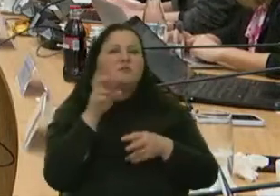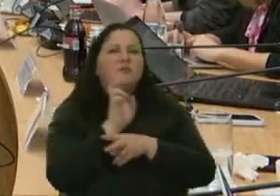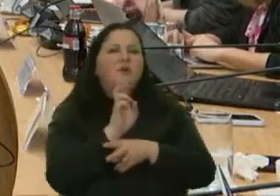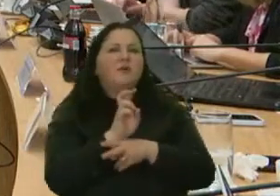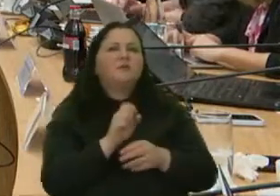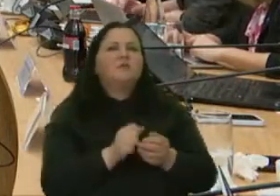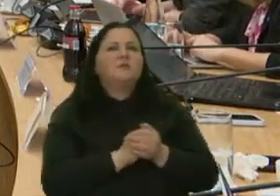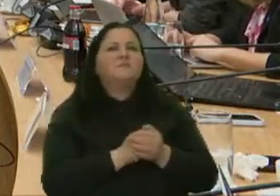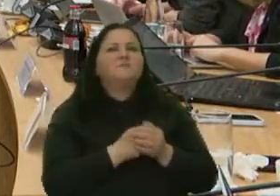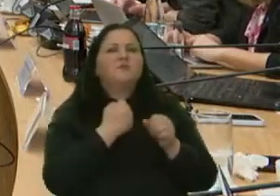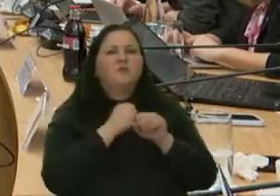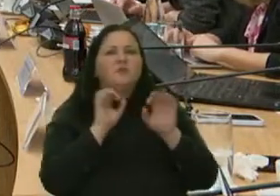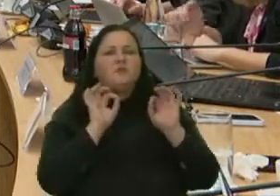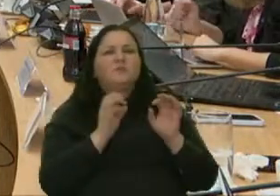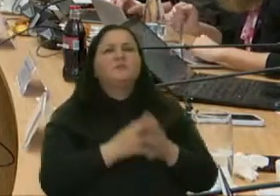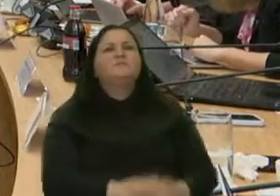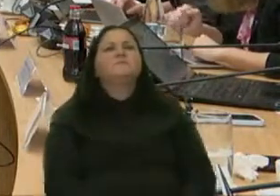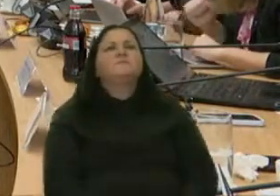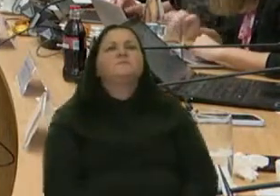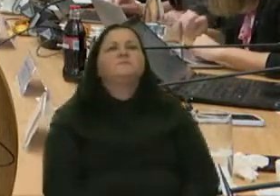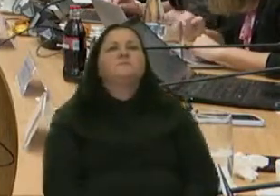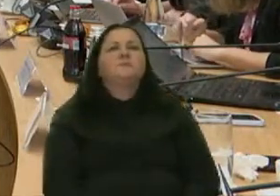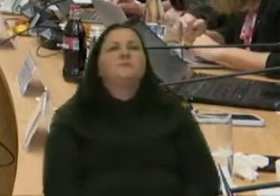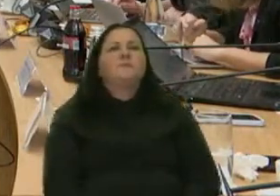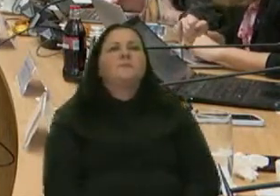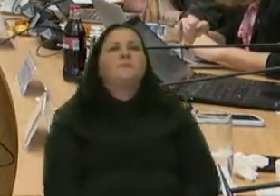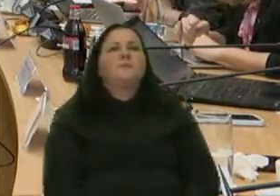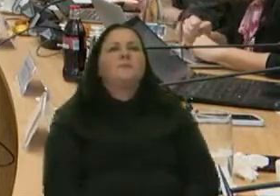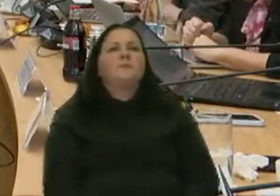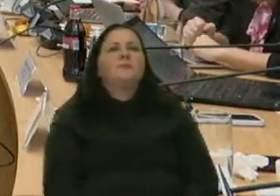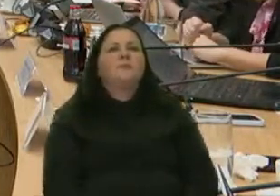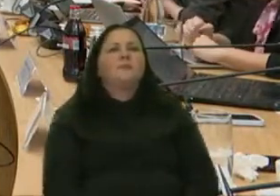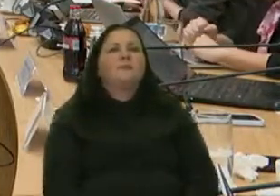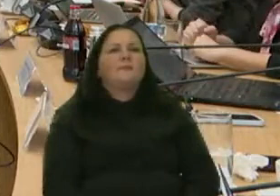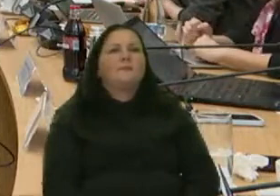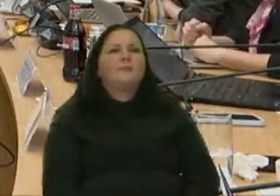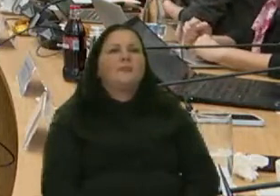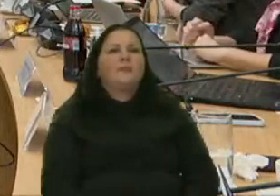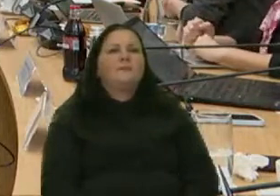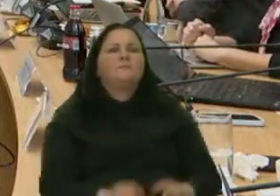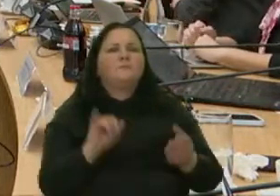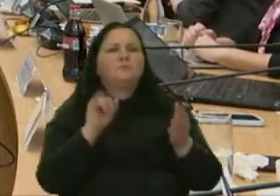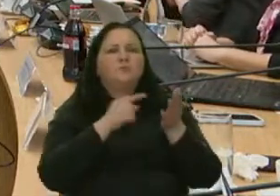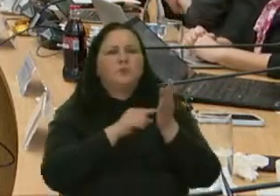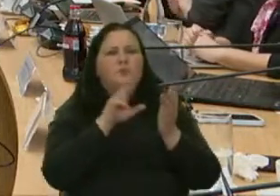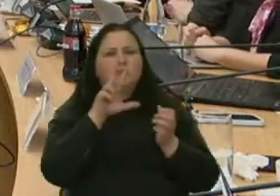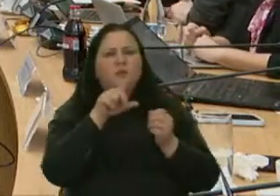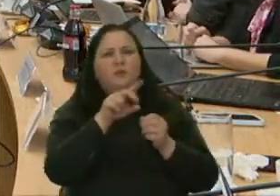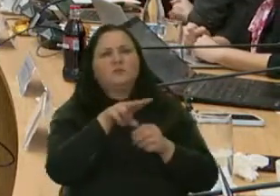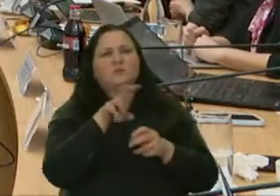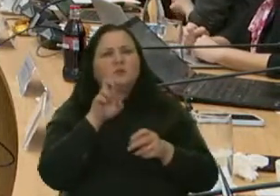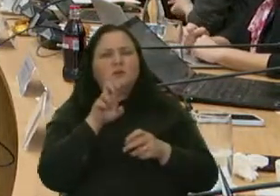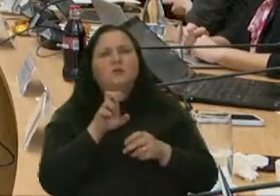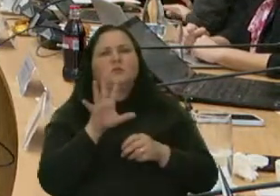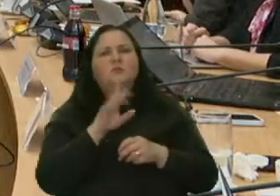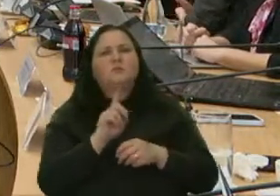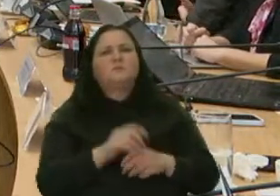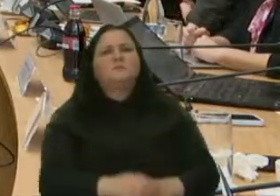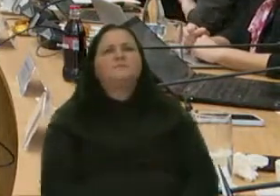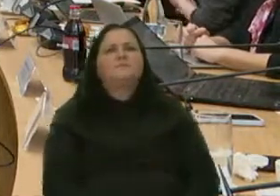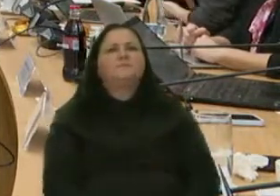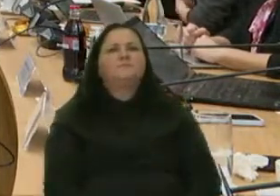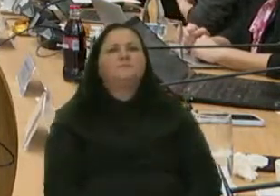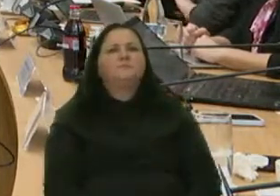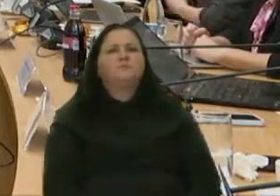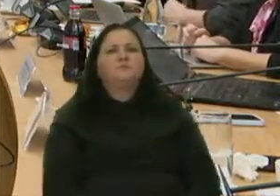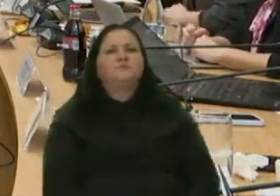domnul președinte excelent Vă rog domnul dacă mi permite de la punctul tre să mă retrag cinci minute Da o să vă rog după acest vot o să vă rog să